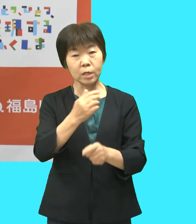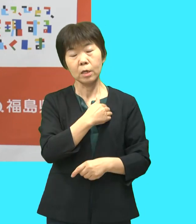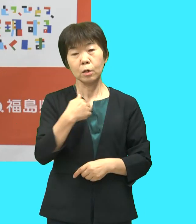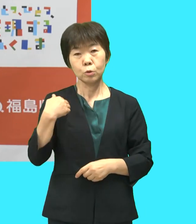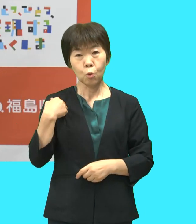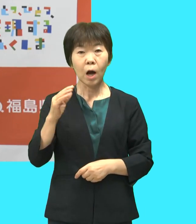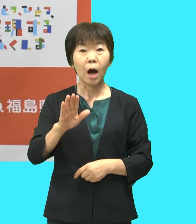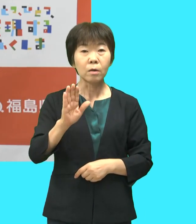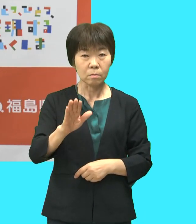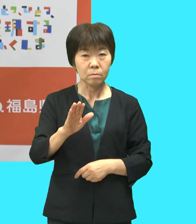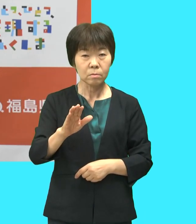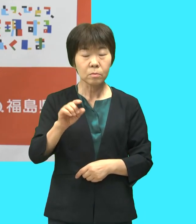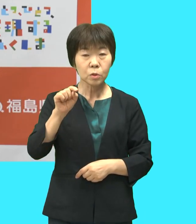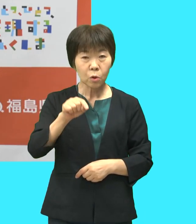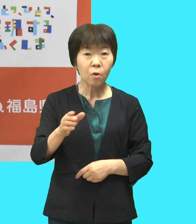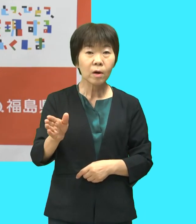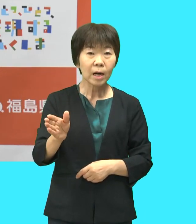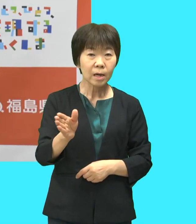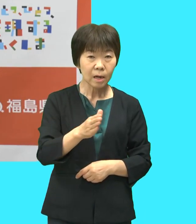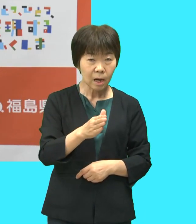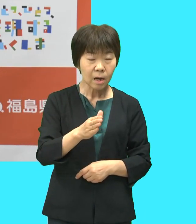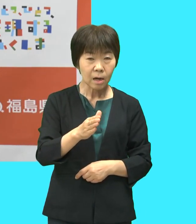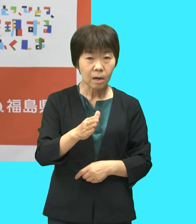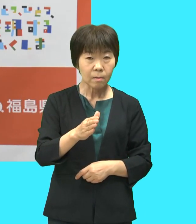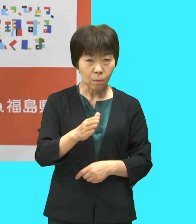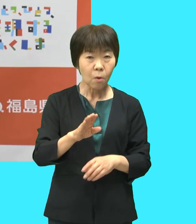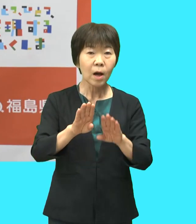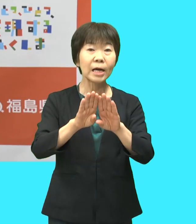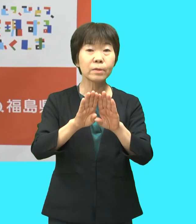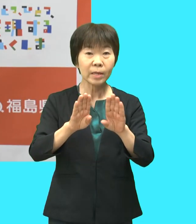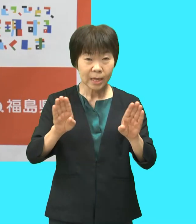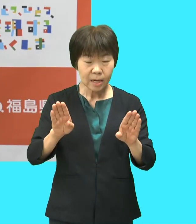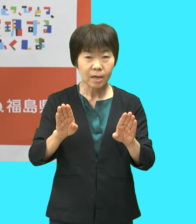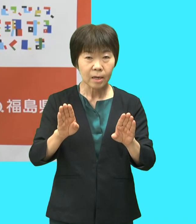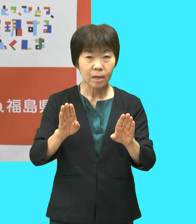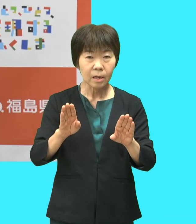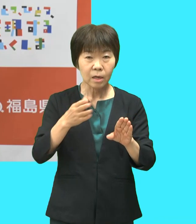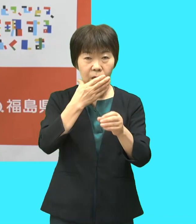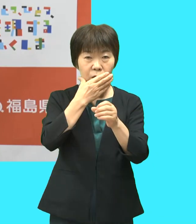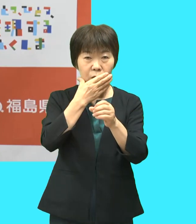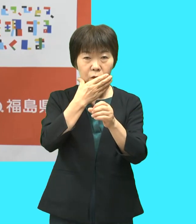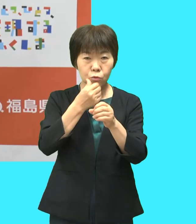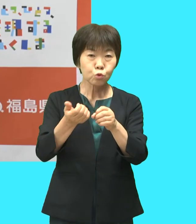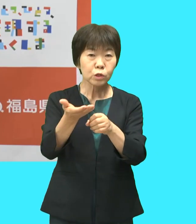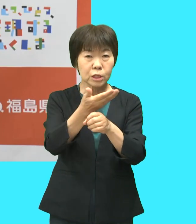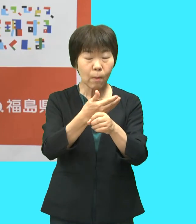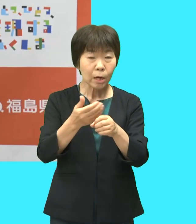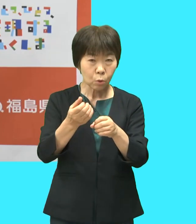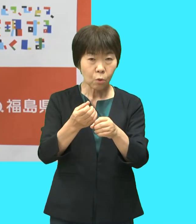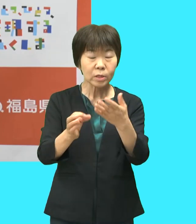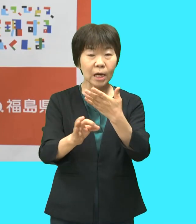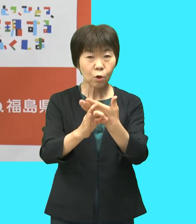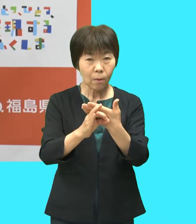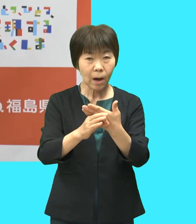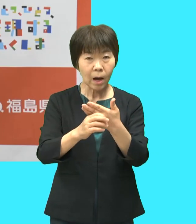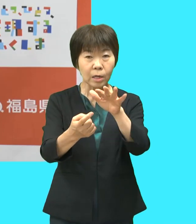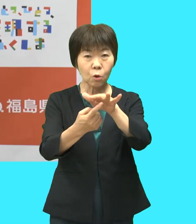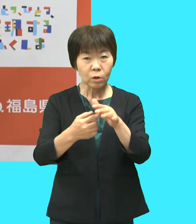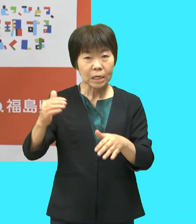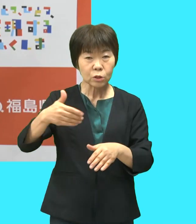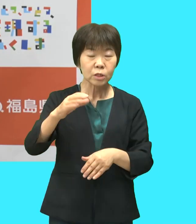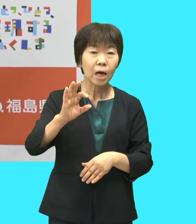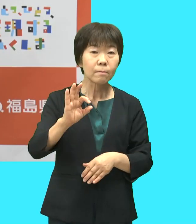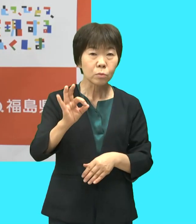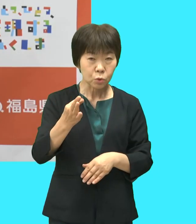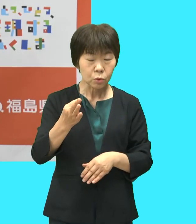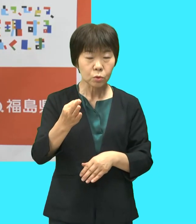、そういった点からまず始めて、メイドイン福島の例えば農林水産物あるい